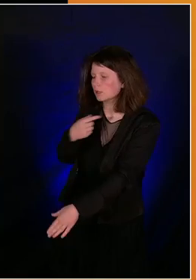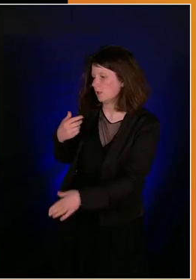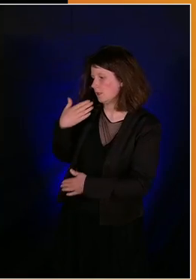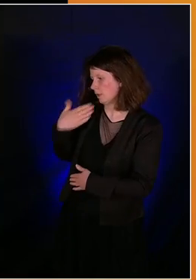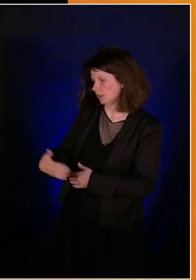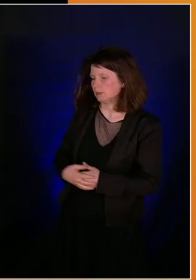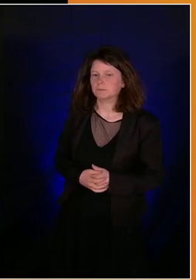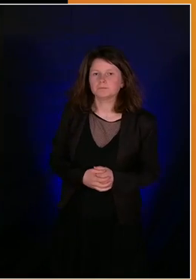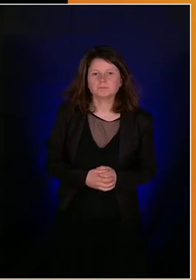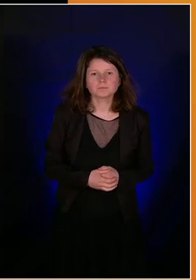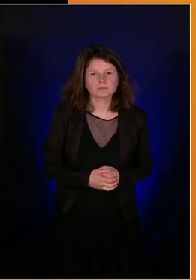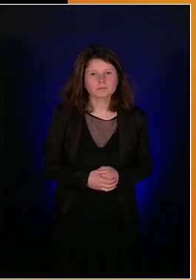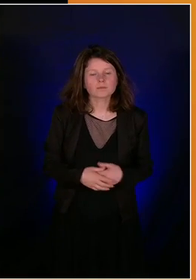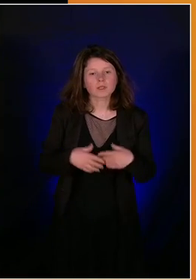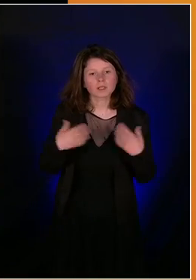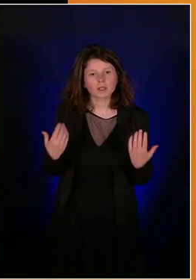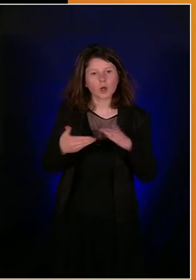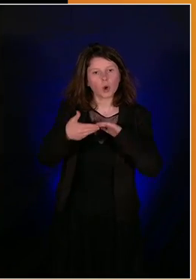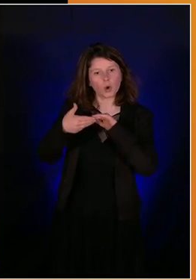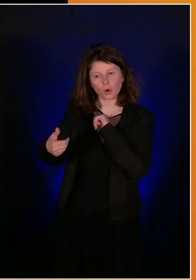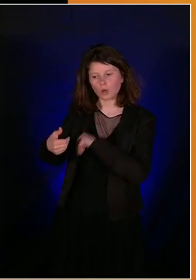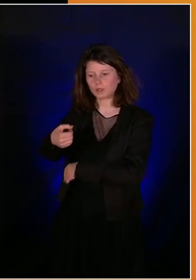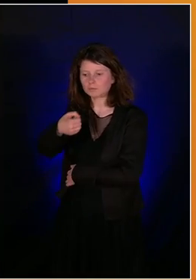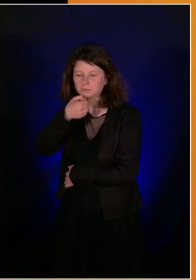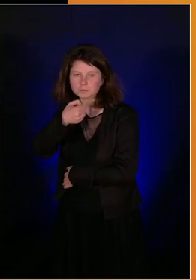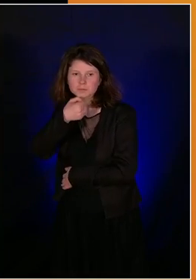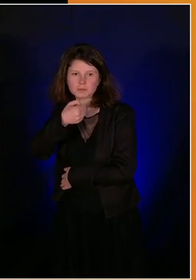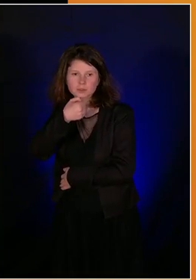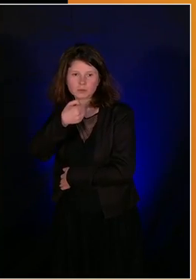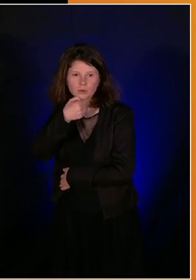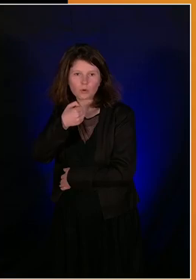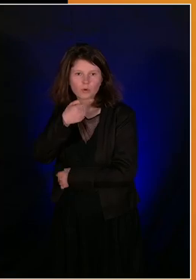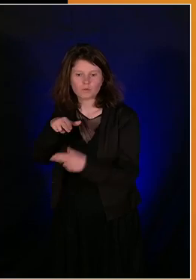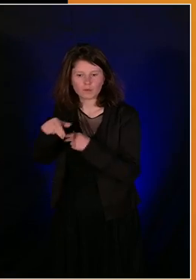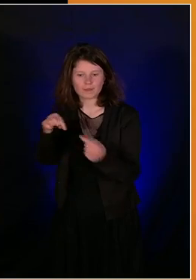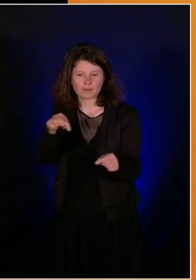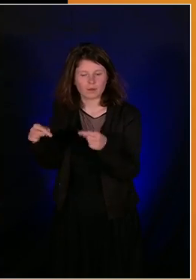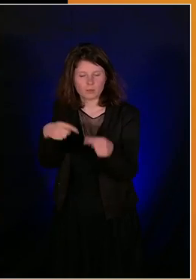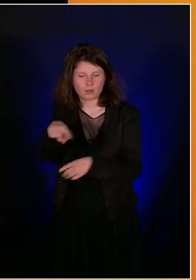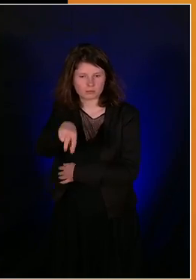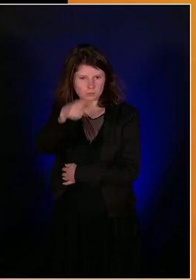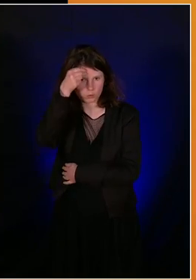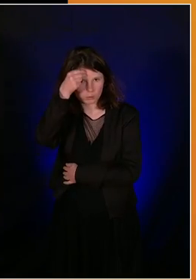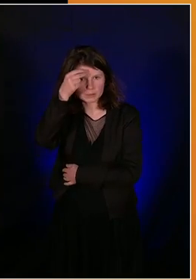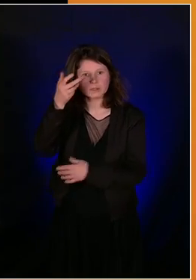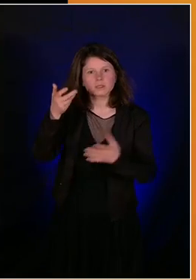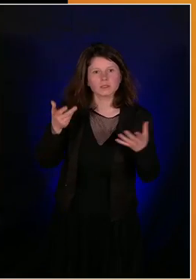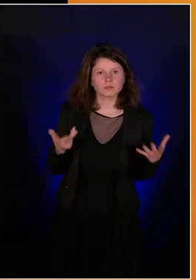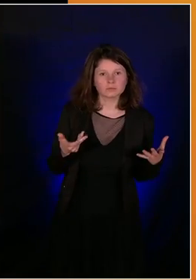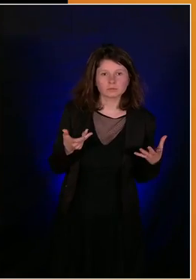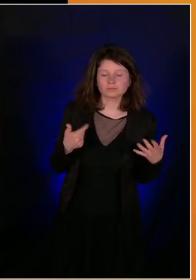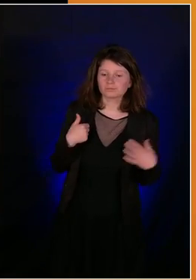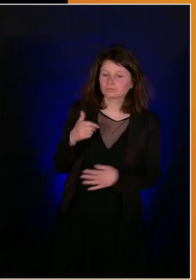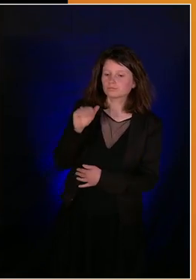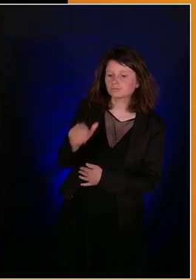passer la parole au micro comme euh il y a un débat vous avez compris euh je vais appeler la commission mandat et vote